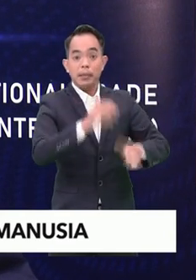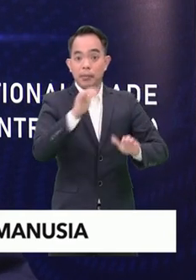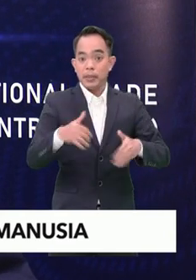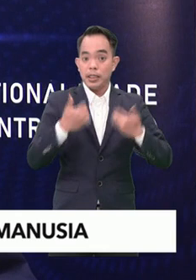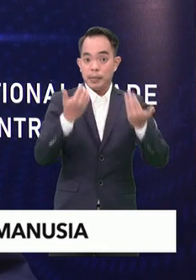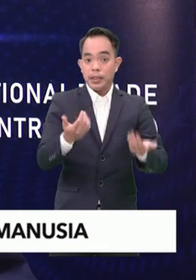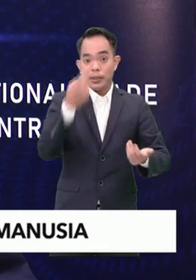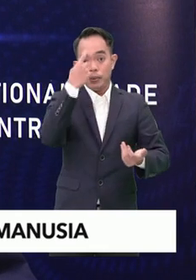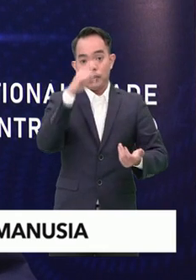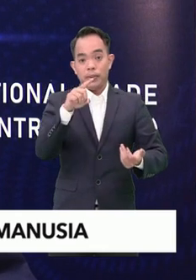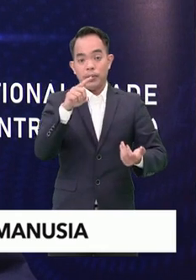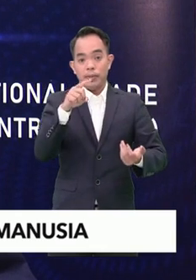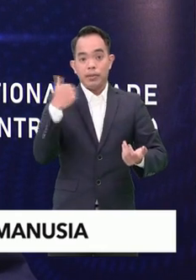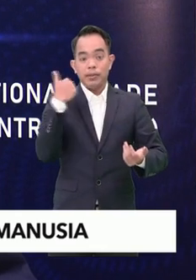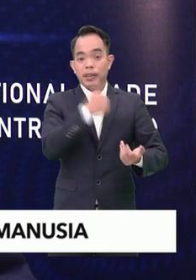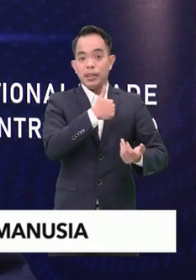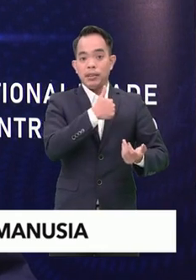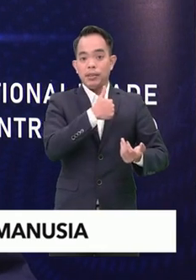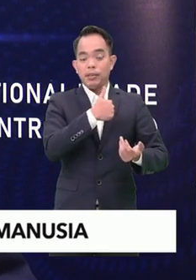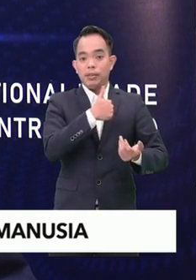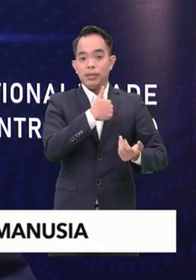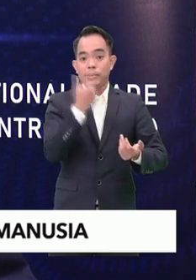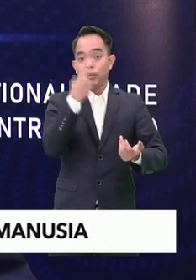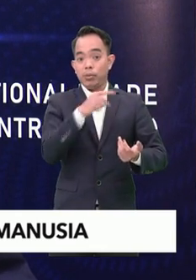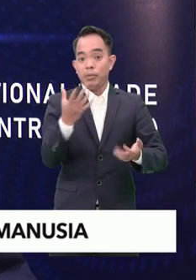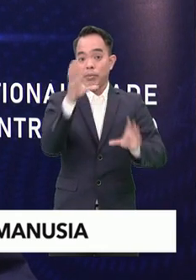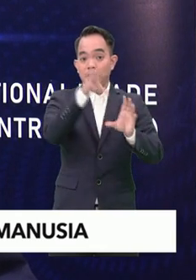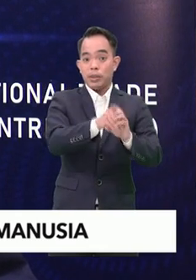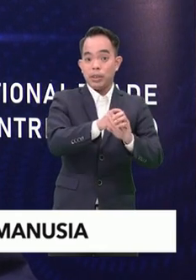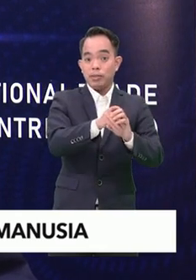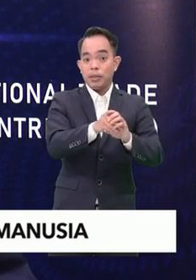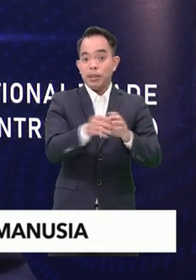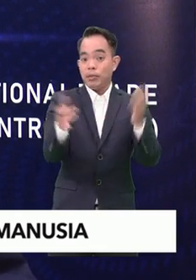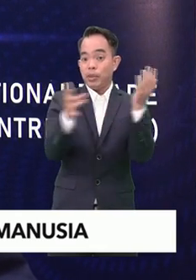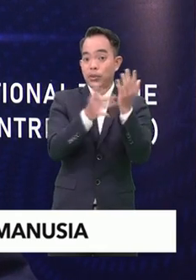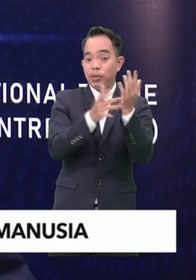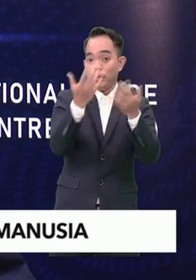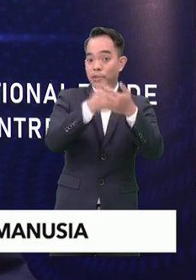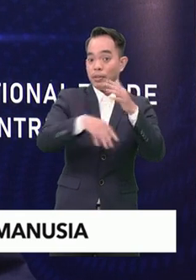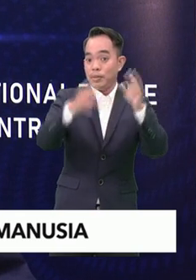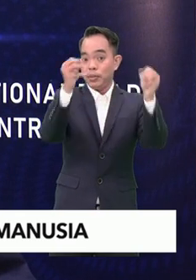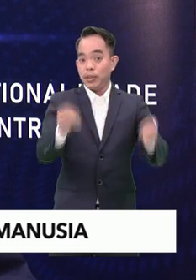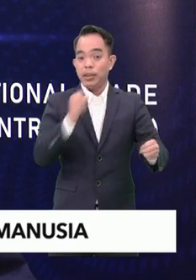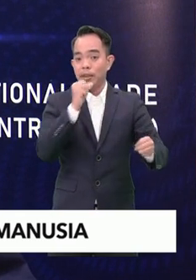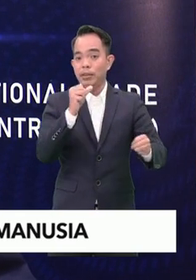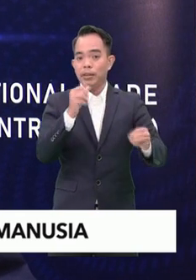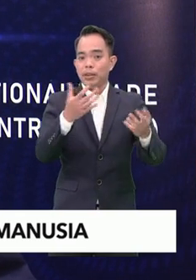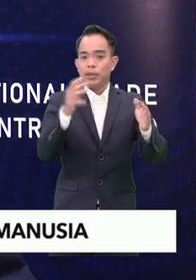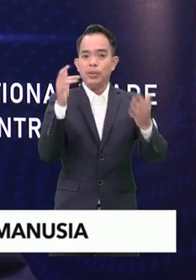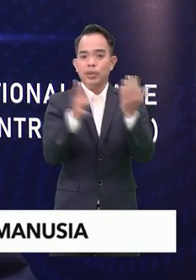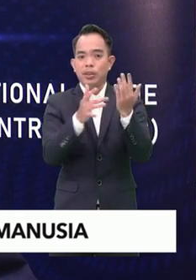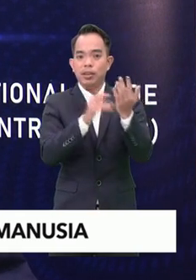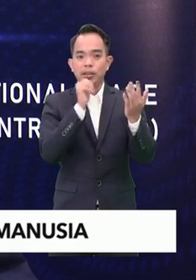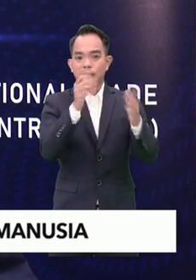untuk memanusiakan teknologi supaya teknologi tidak menggantikan manusia di tempat